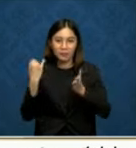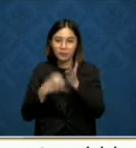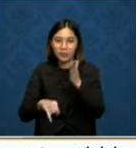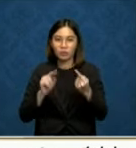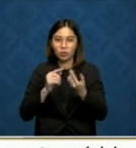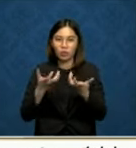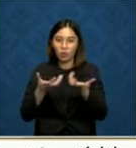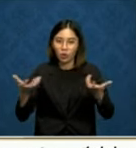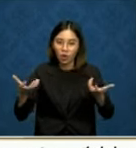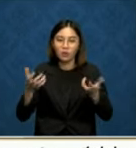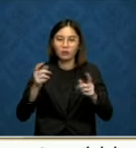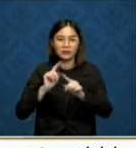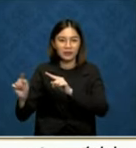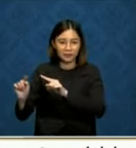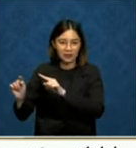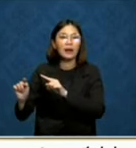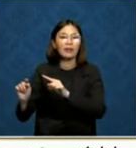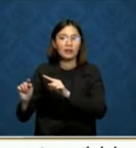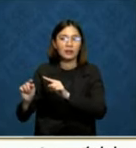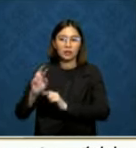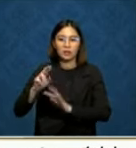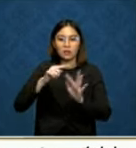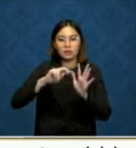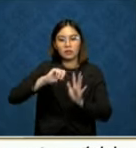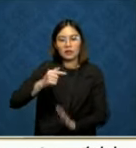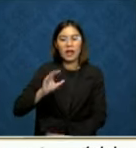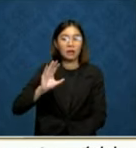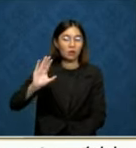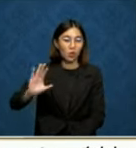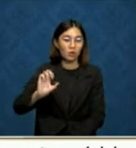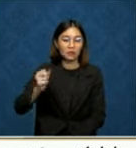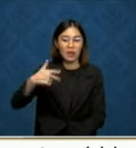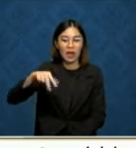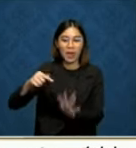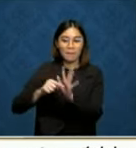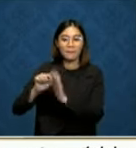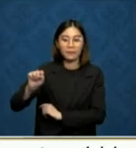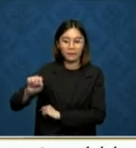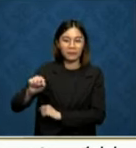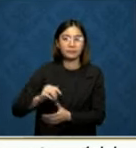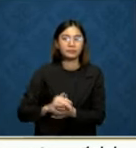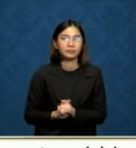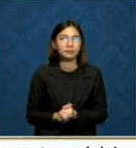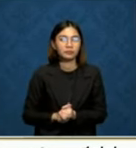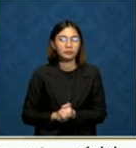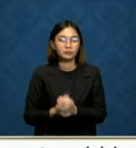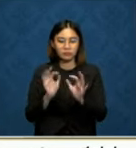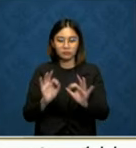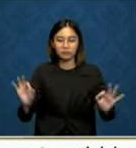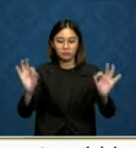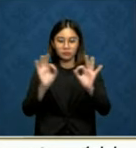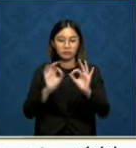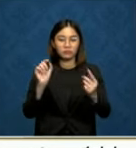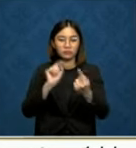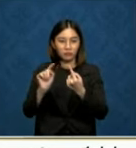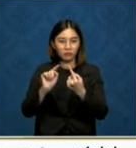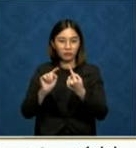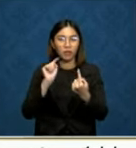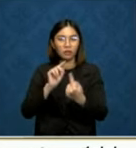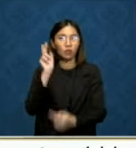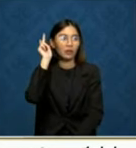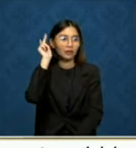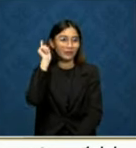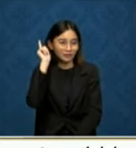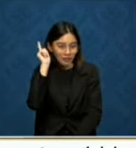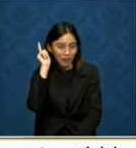อกคร่องของสินค้า ที่เป็นร่างของสภาวก่พไปโพกด้วยนะคะแล้วก็แน่นอนค่ะ ด้านสื่อและทร